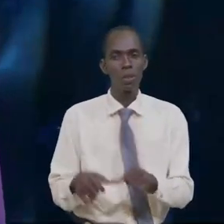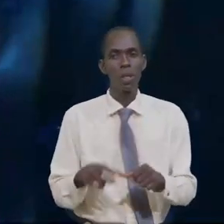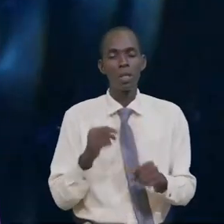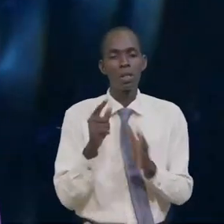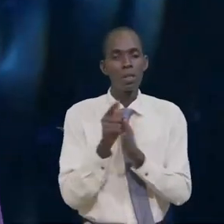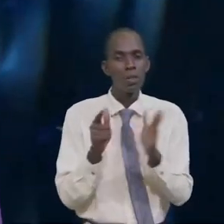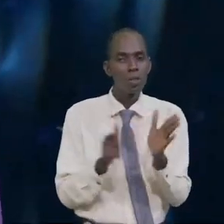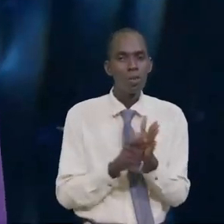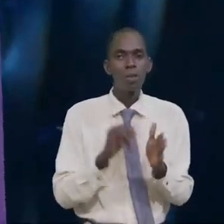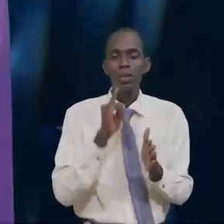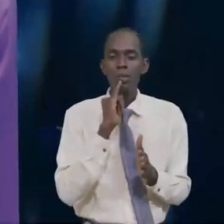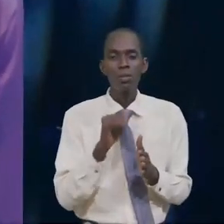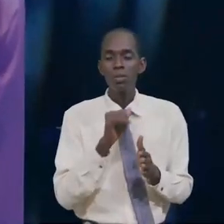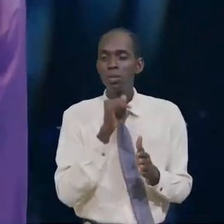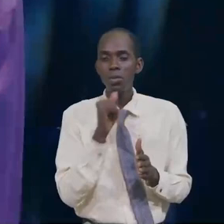personne